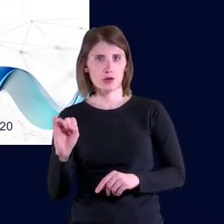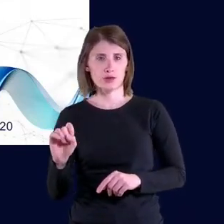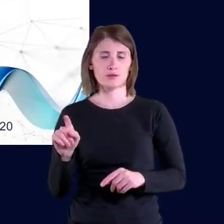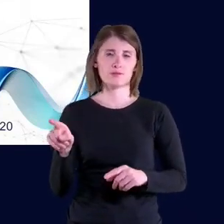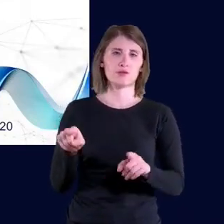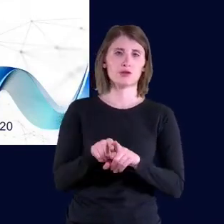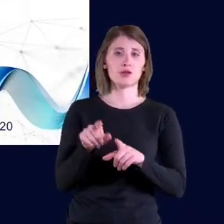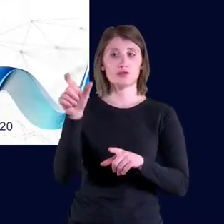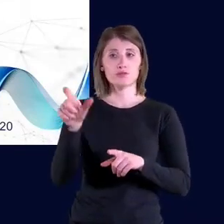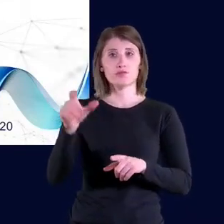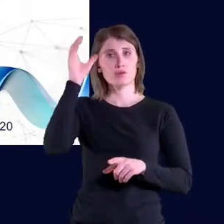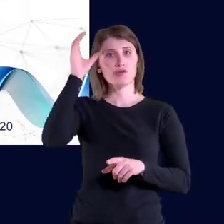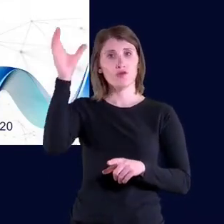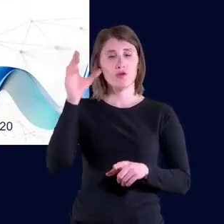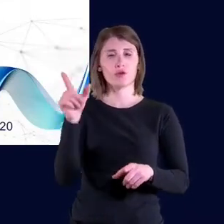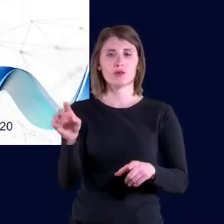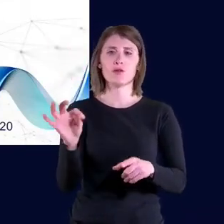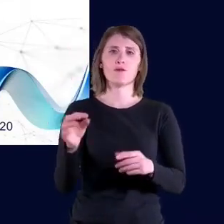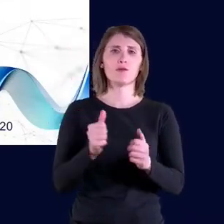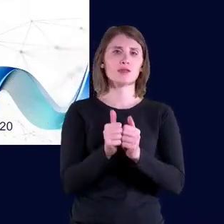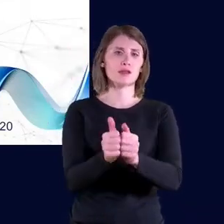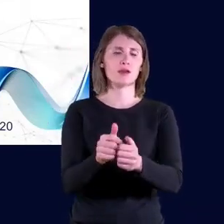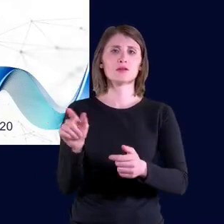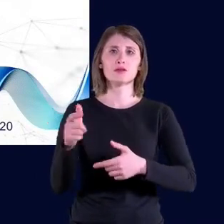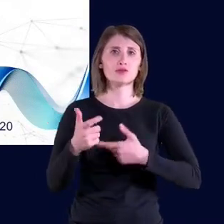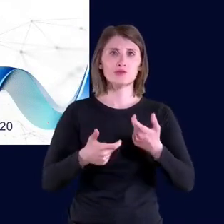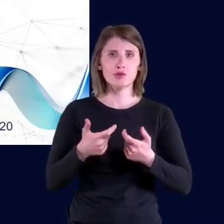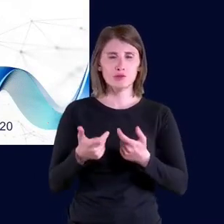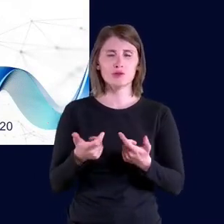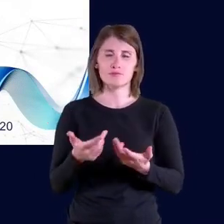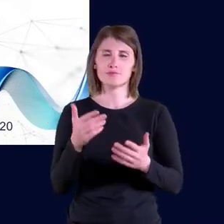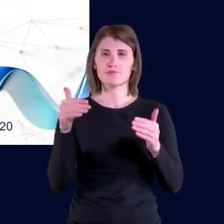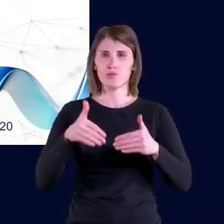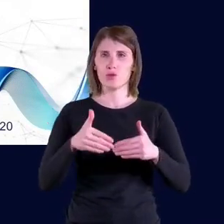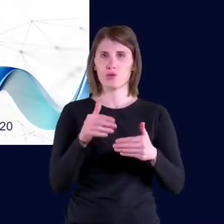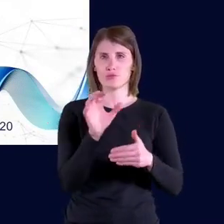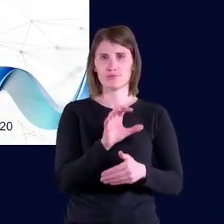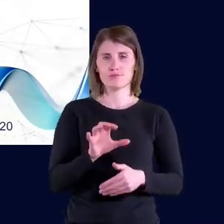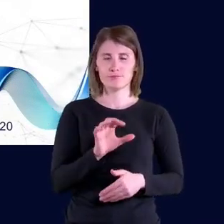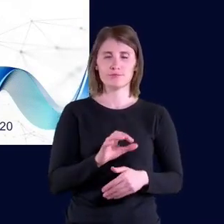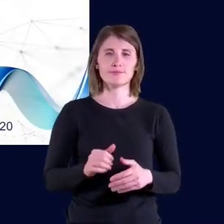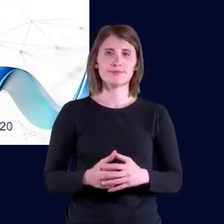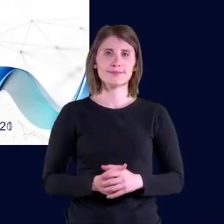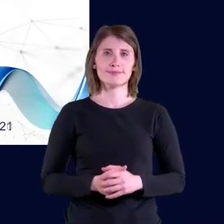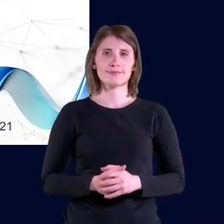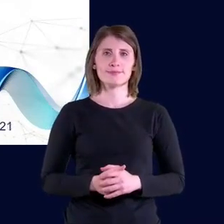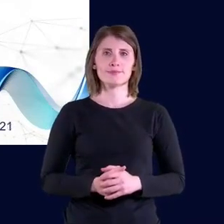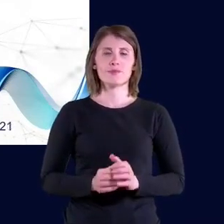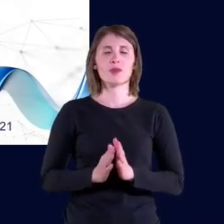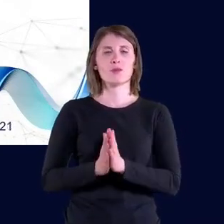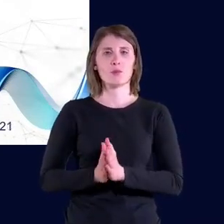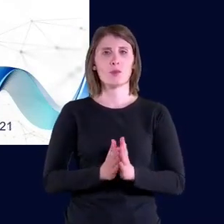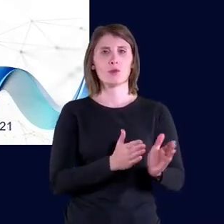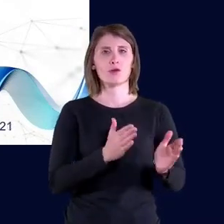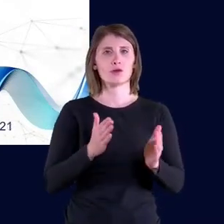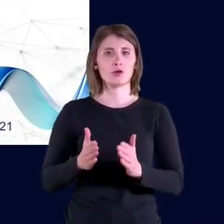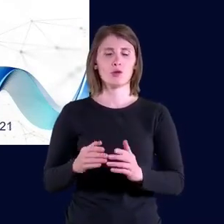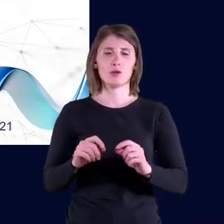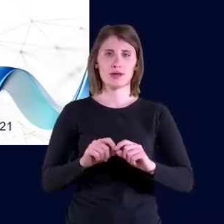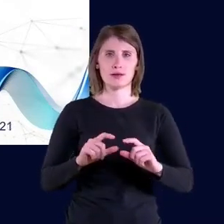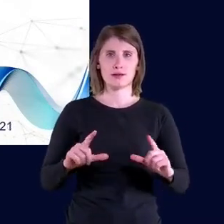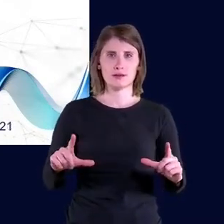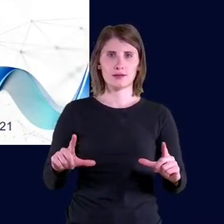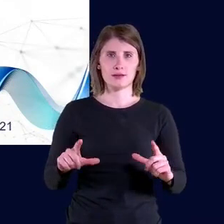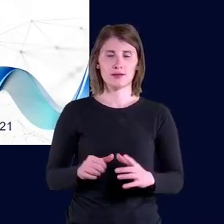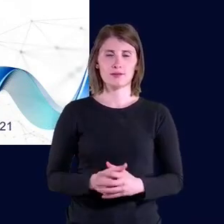jakie pełnili w ramach dodawanych do systemu obiektów Poproszę kolejny live